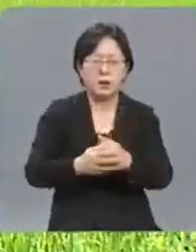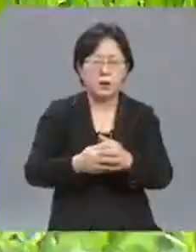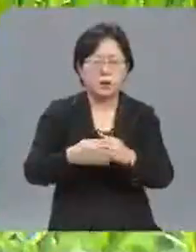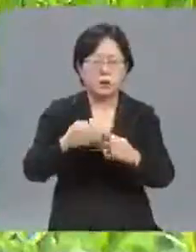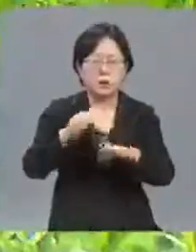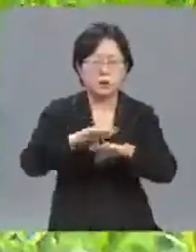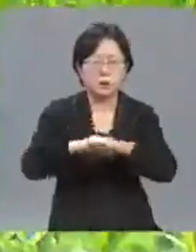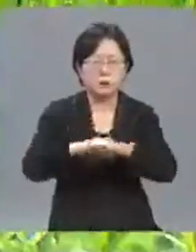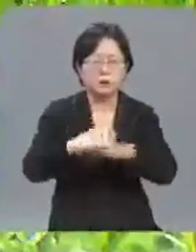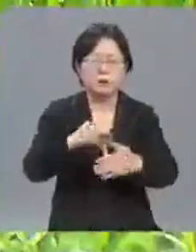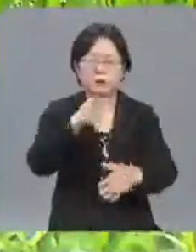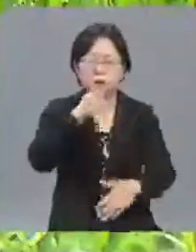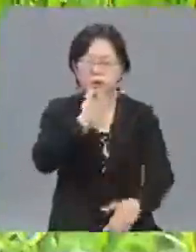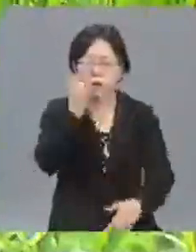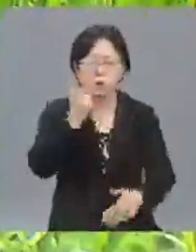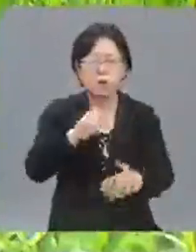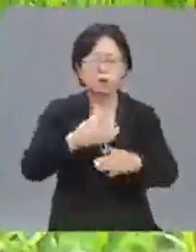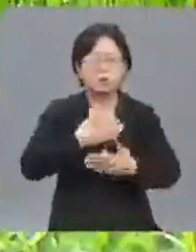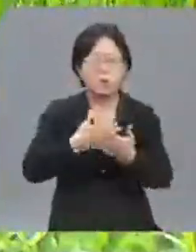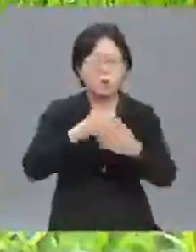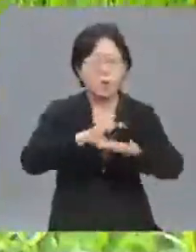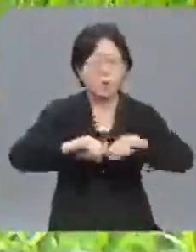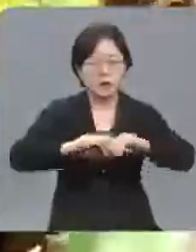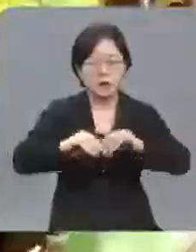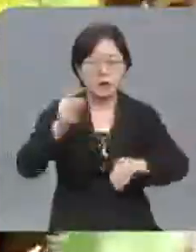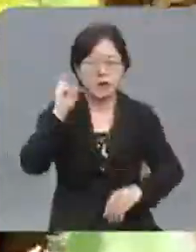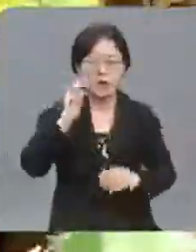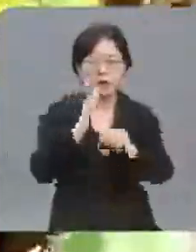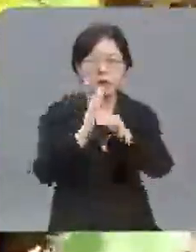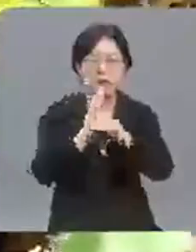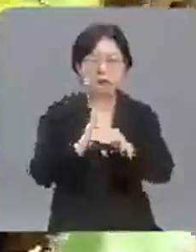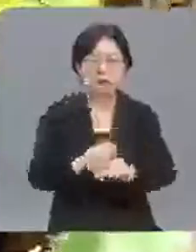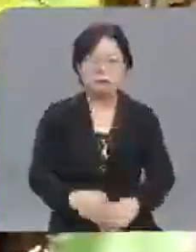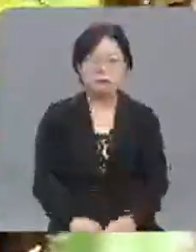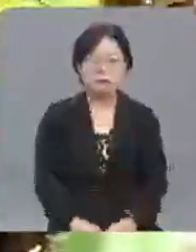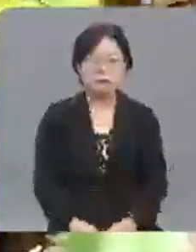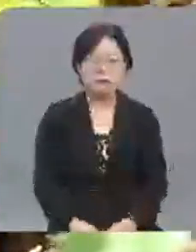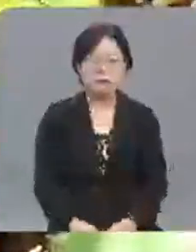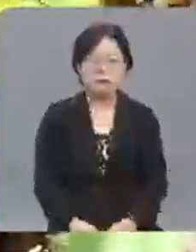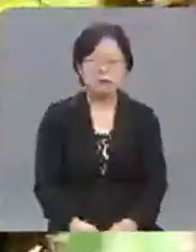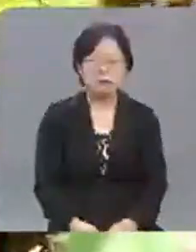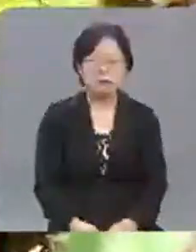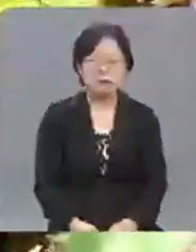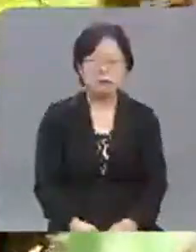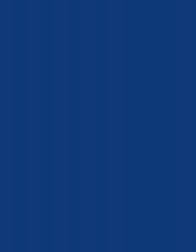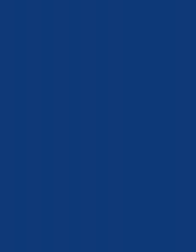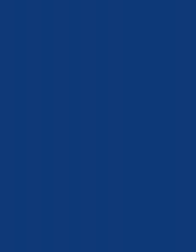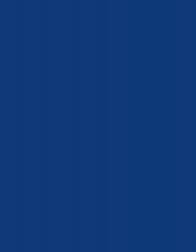농민들의 불안을 해소할 것으로 기대됩니다. KBS 뉴스 박선정입니다.